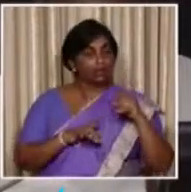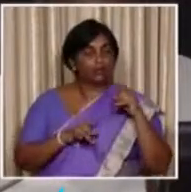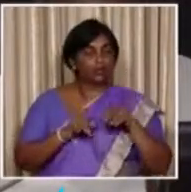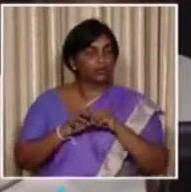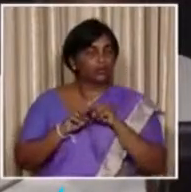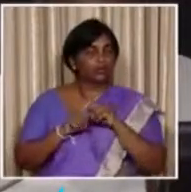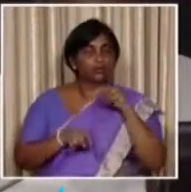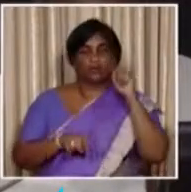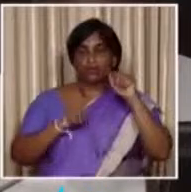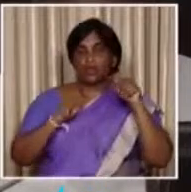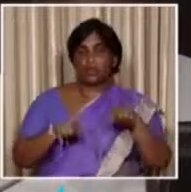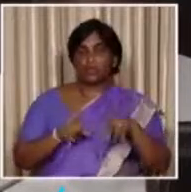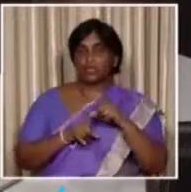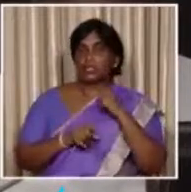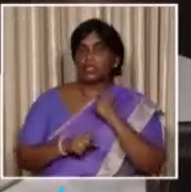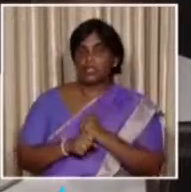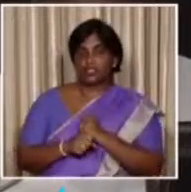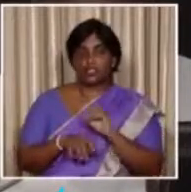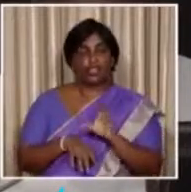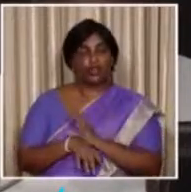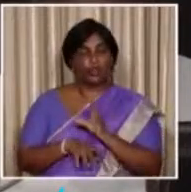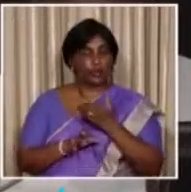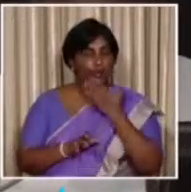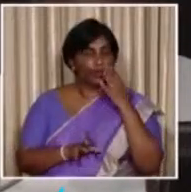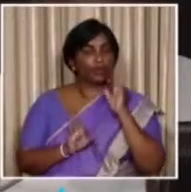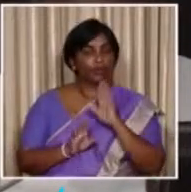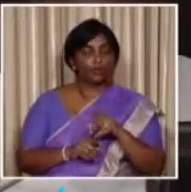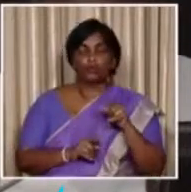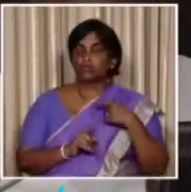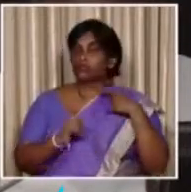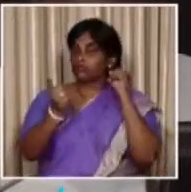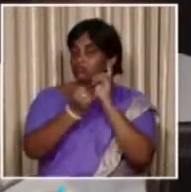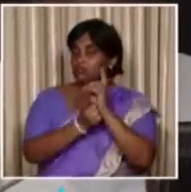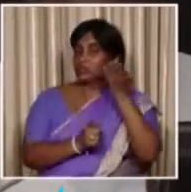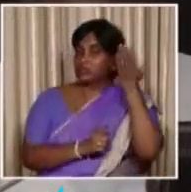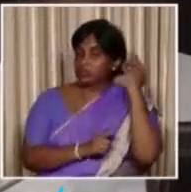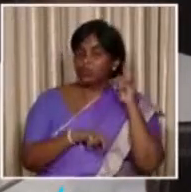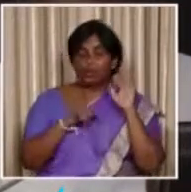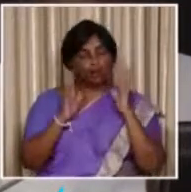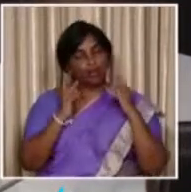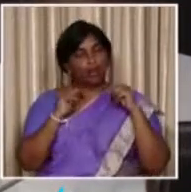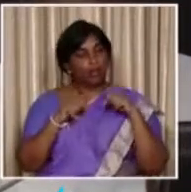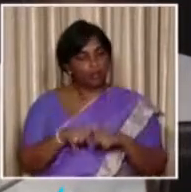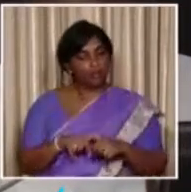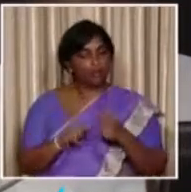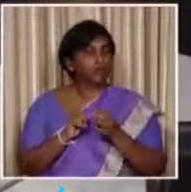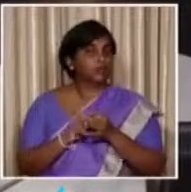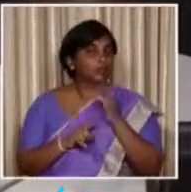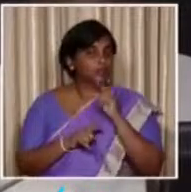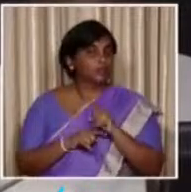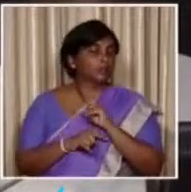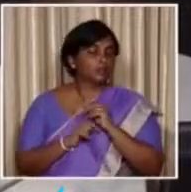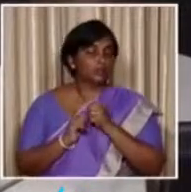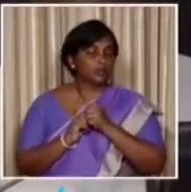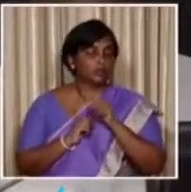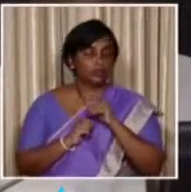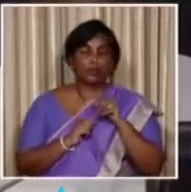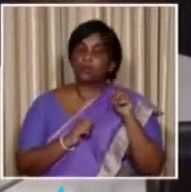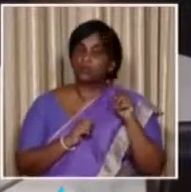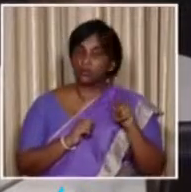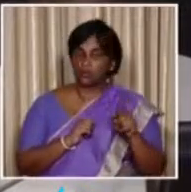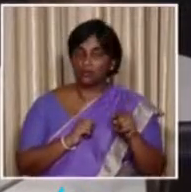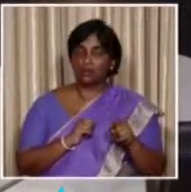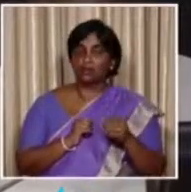ඒරියල් සර්වේ කියලා. අද ඩිජිටල් කරත හැකි කම්පියුටර් එකකින්. නමුත් මේක අද අදාහරි කරනවා නම්. නමුත් ජනාධිපතිවරයා මොකද කරලා තියෙන්නේ?